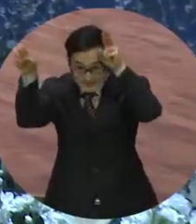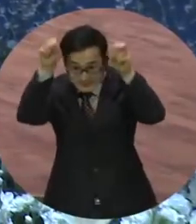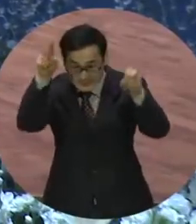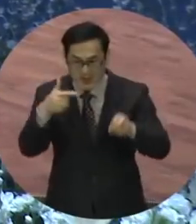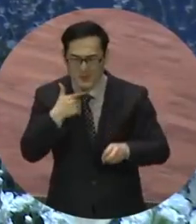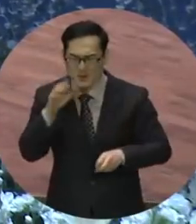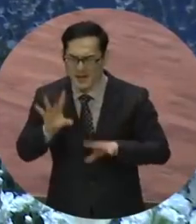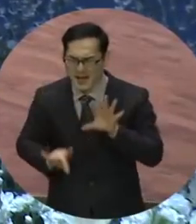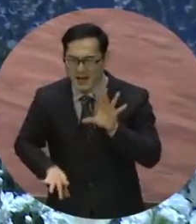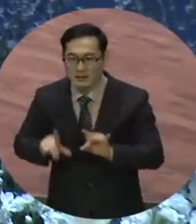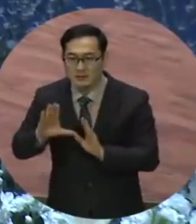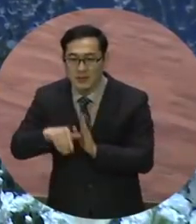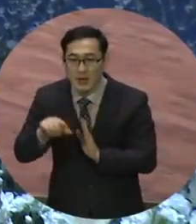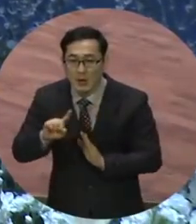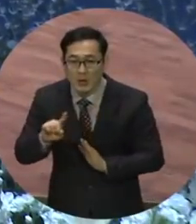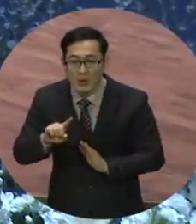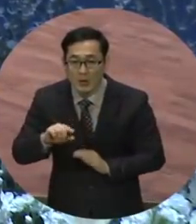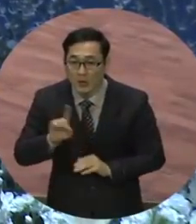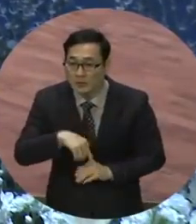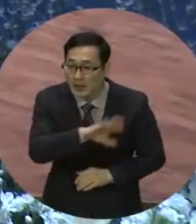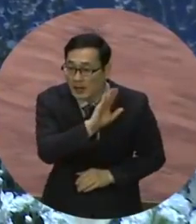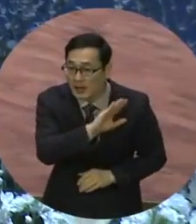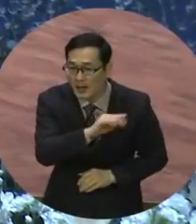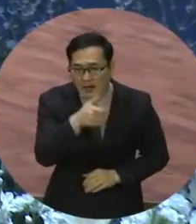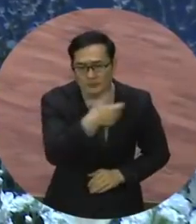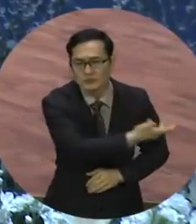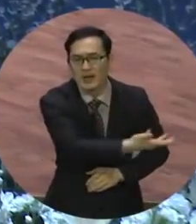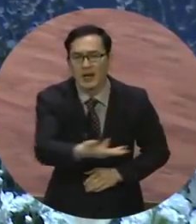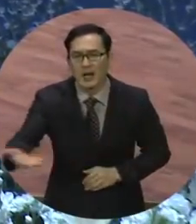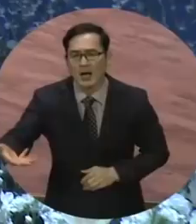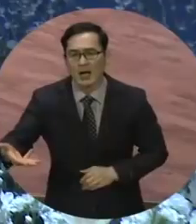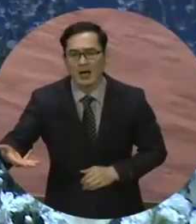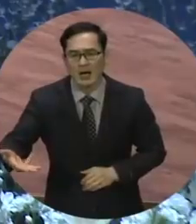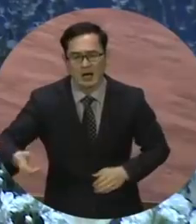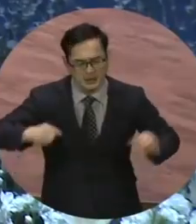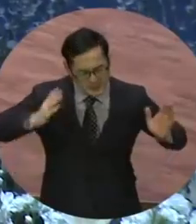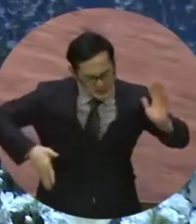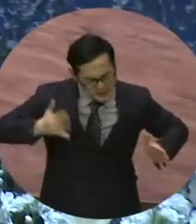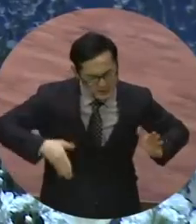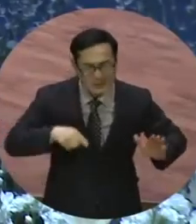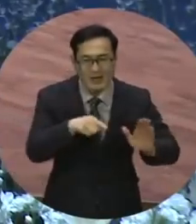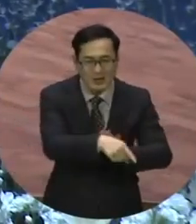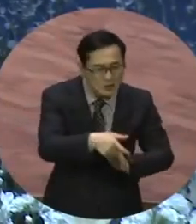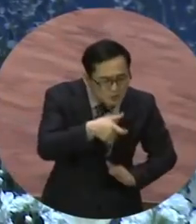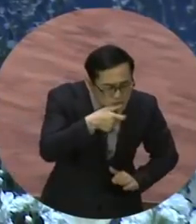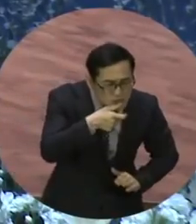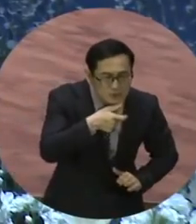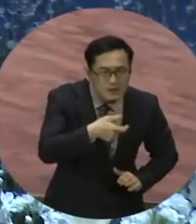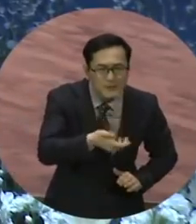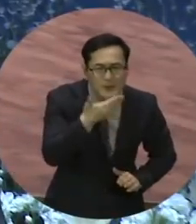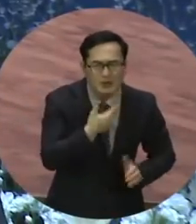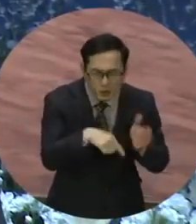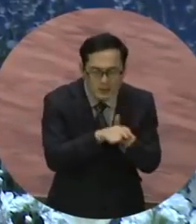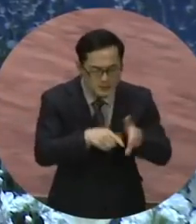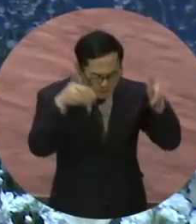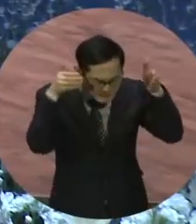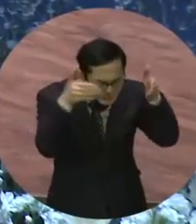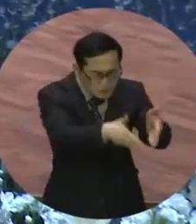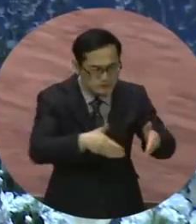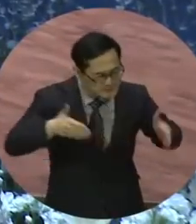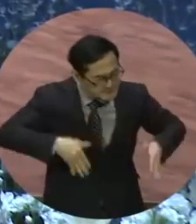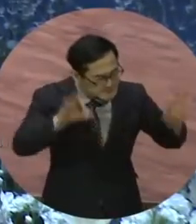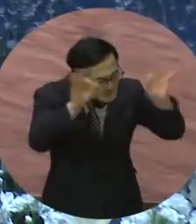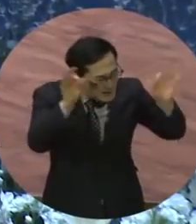사슴이 바라는 건 뭐요? 시냇가에 물 하나밖에 안 보여요. 오직 시냇가에 물, 그 물만 바라보게